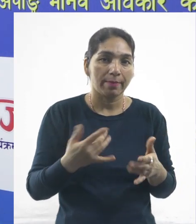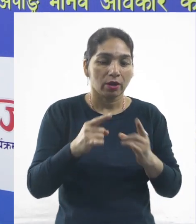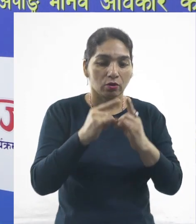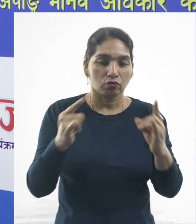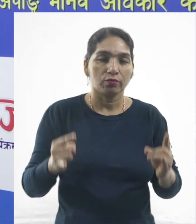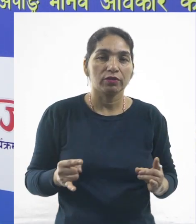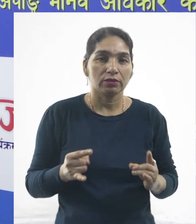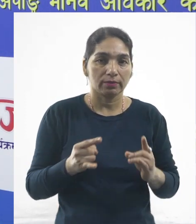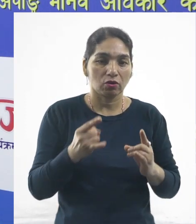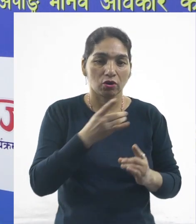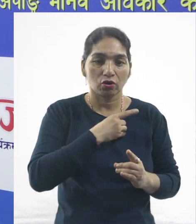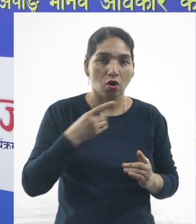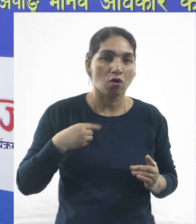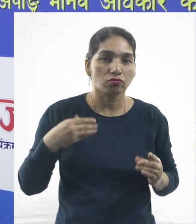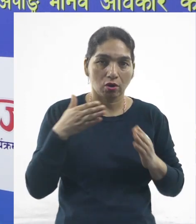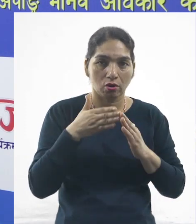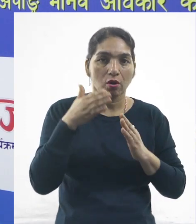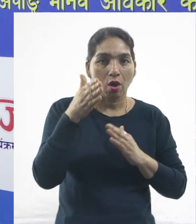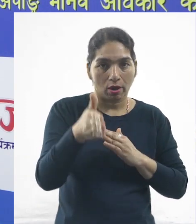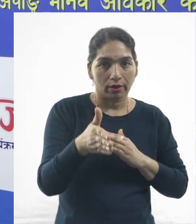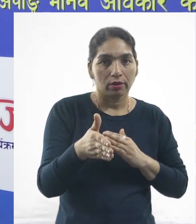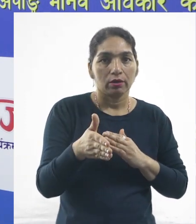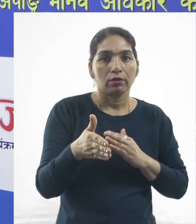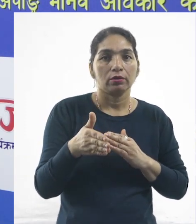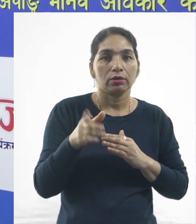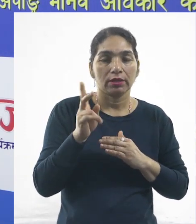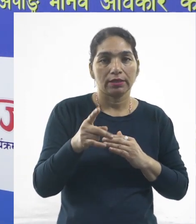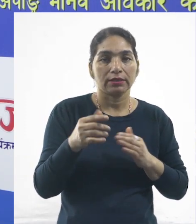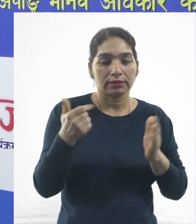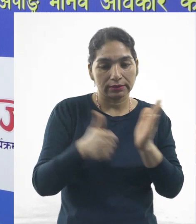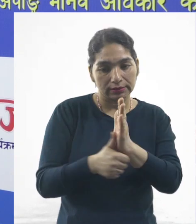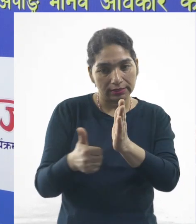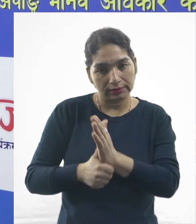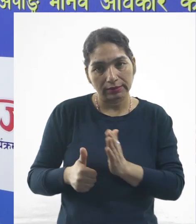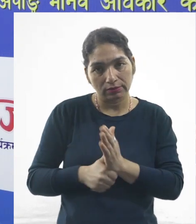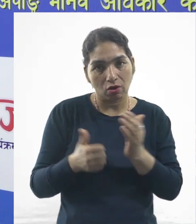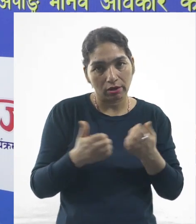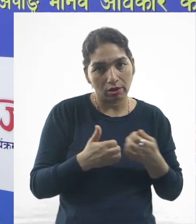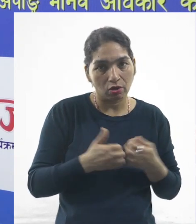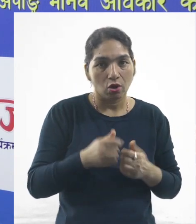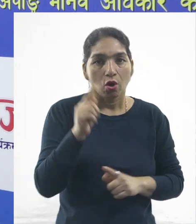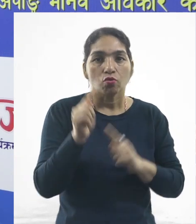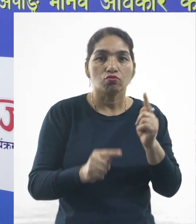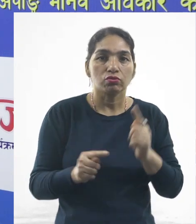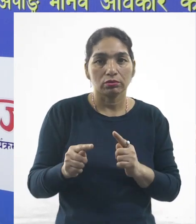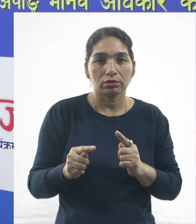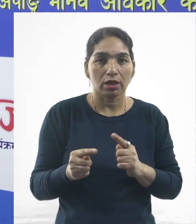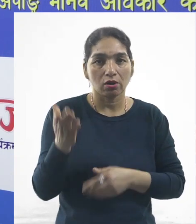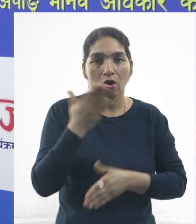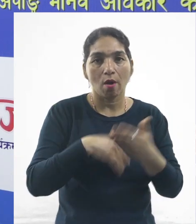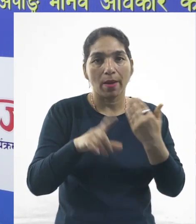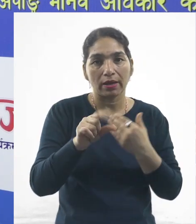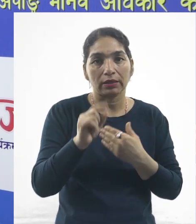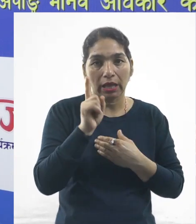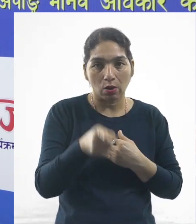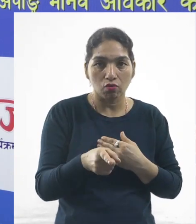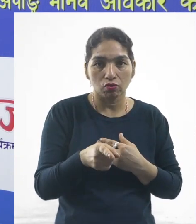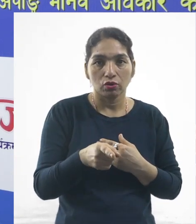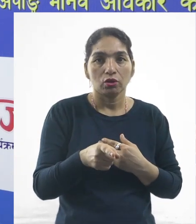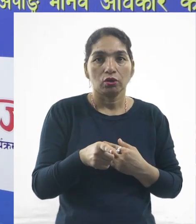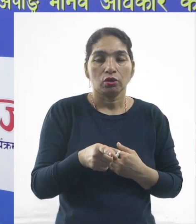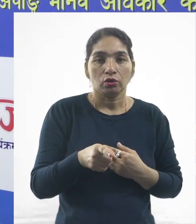शिविरै लगेर डक्टरहरू राखेर त्यहाँ डक्टरहरूले चेक गरेर उहाँहरूलाई चाहिँ कुन उसको चाहिँ अपाङ्गता रहेछ त उहाँहरू भन्ने